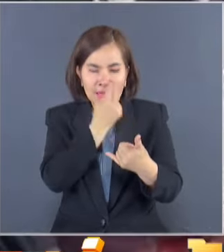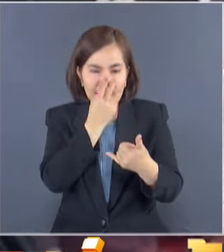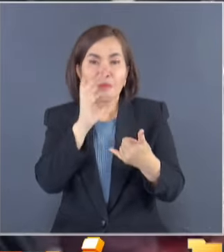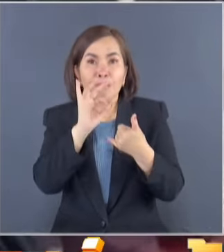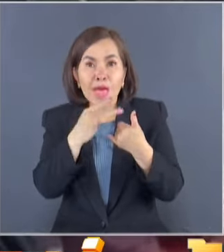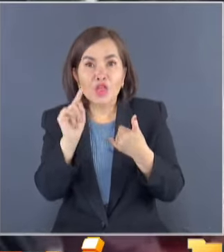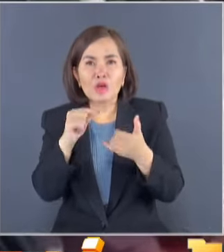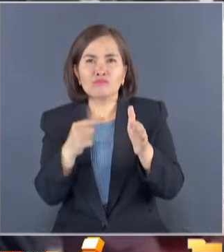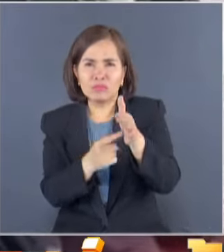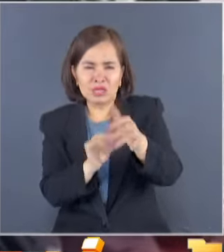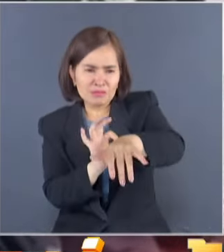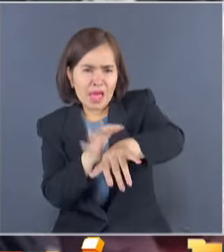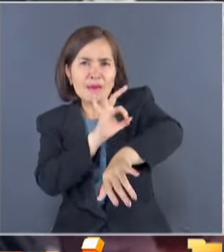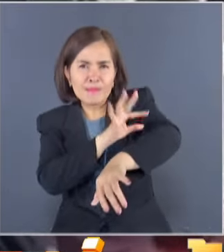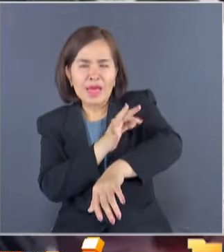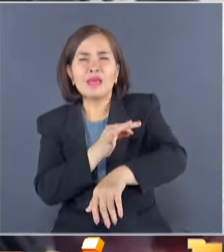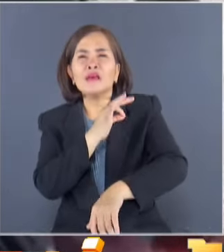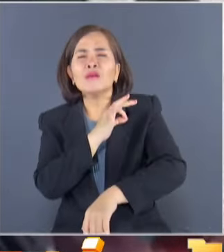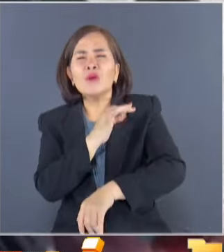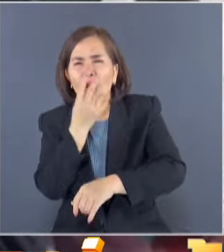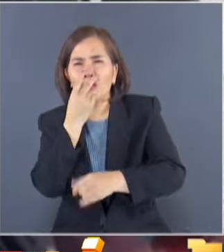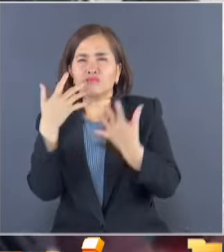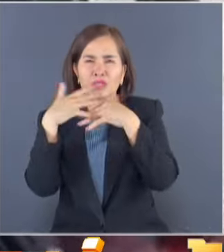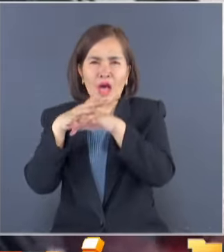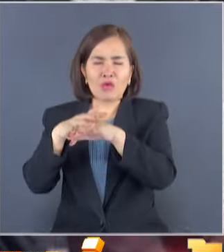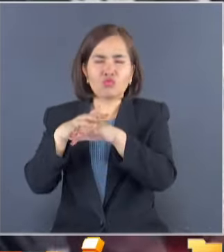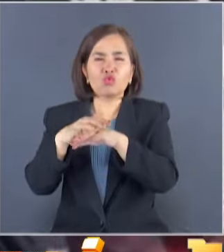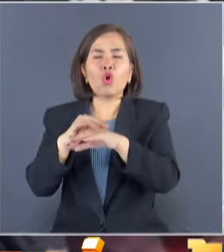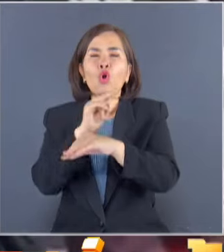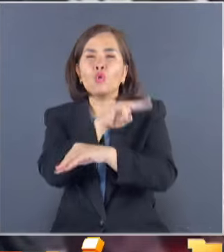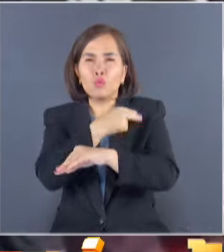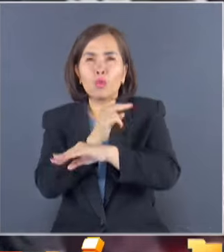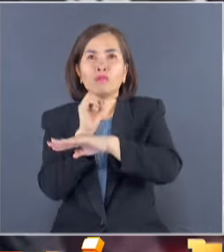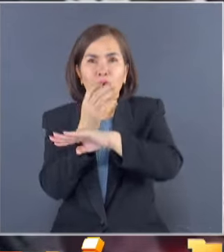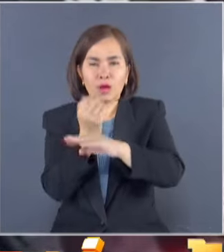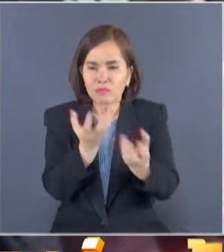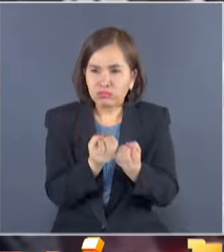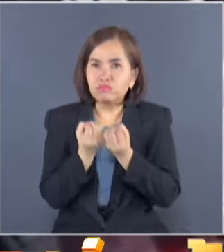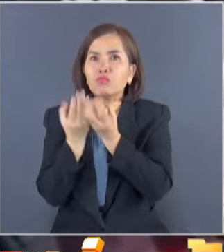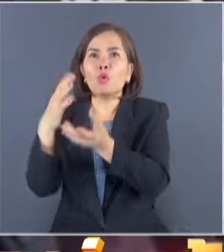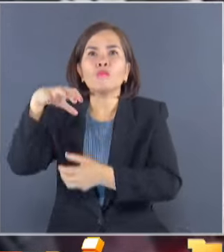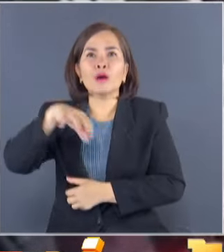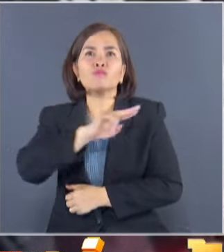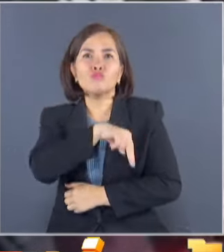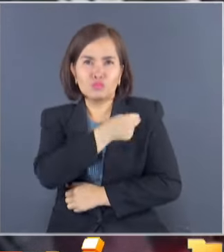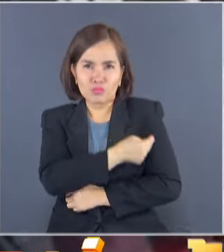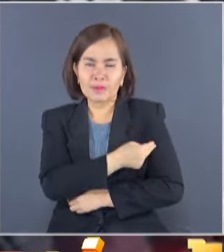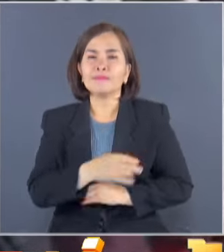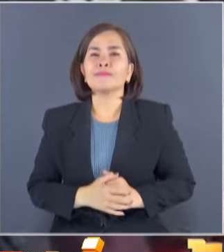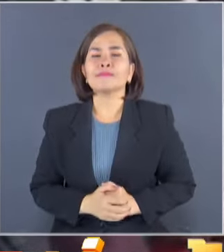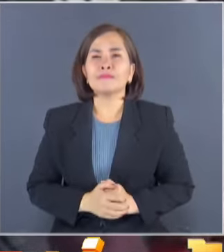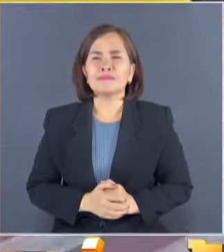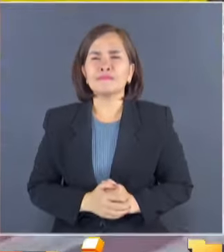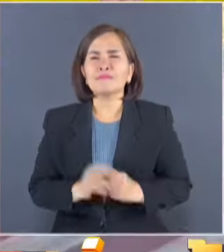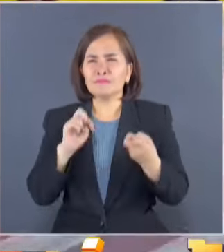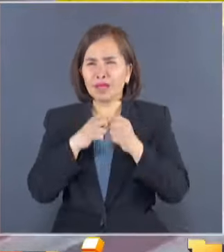แผลบริเวณฝ่ามือข้อศอกและหัวไหล่ก็รีบโทรประสานรถพยาบาลนำผู้บาดเจ็บไปส่งหาหมอนะคะพี่อเนกบอกว่าเหตุการณ์แบบ